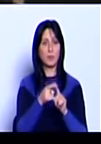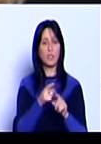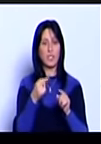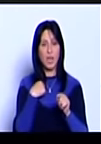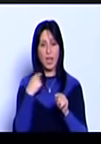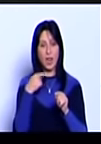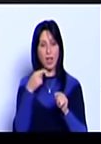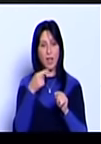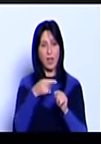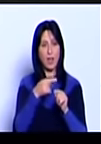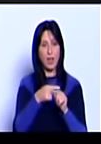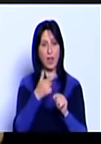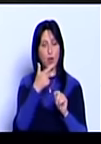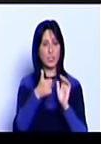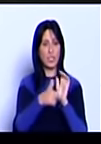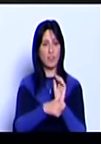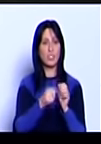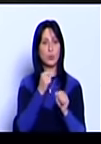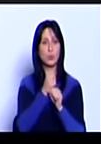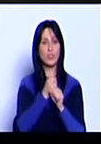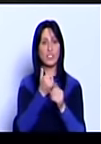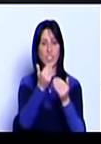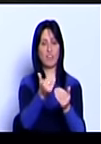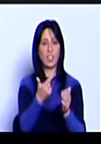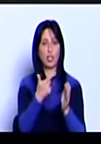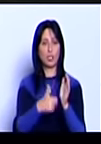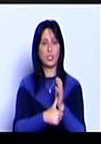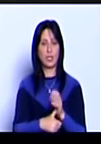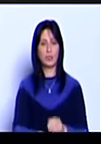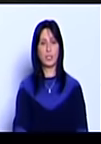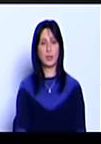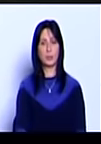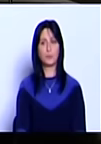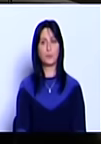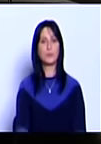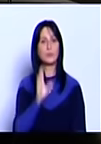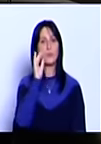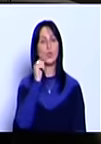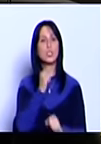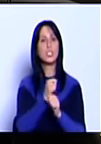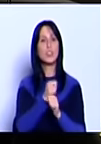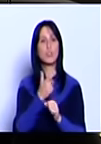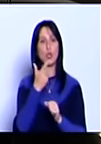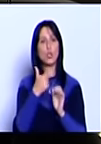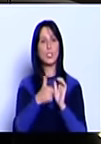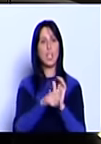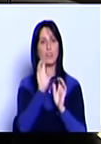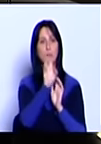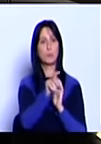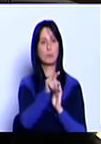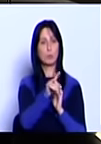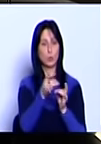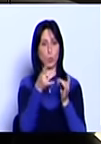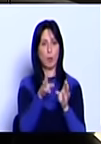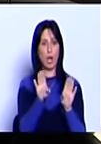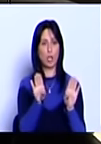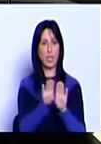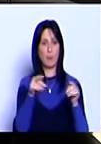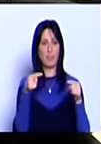და ერთად უნდა გაკეთდეს ეს და ეს 26, თქვენი 26-ია. ხო, აი როცა გაიგეთ რომ 26 გერგოთ ნომერი, ეს უბრალოდ ამ